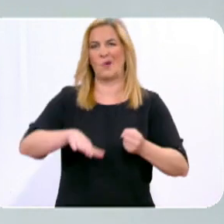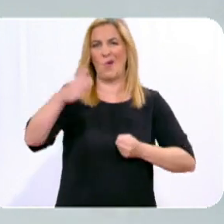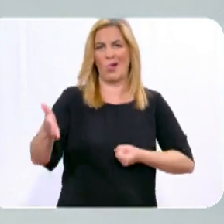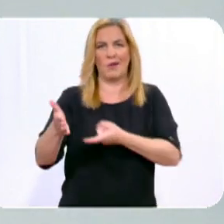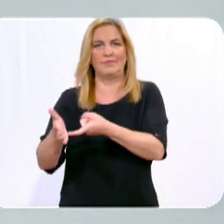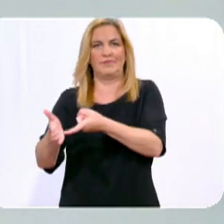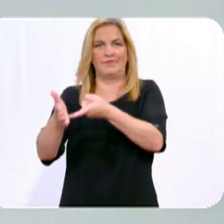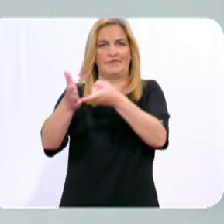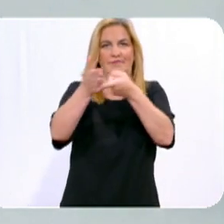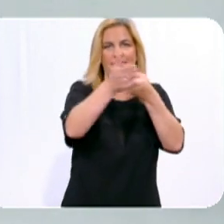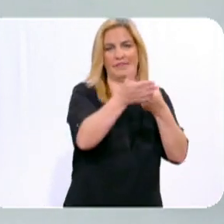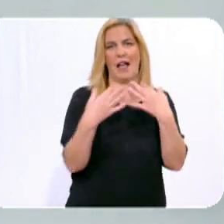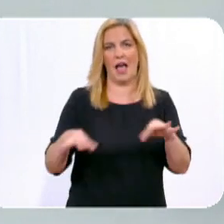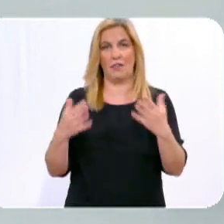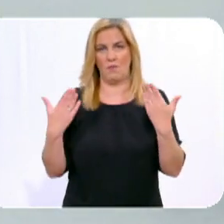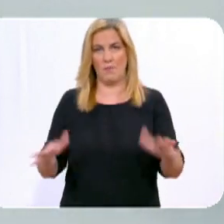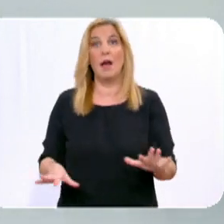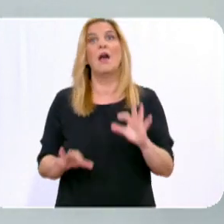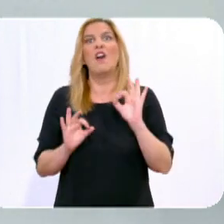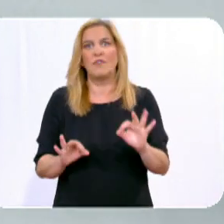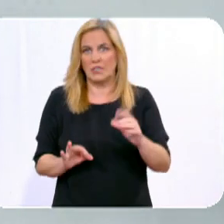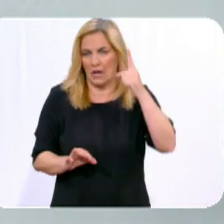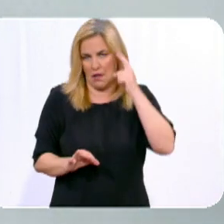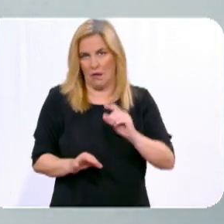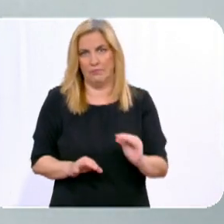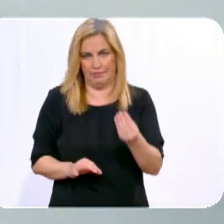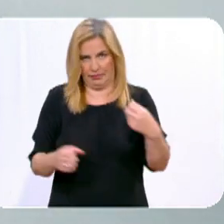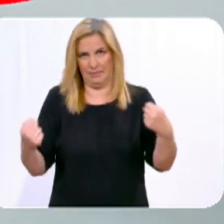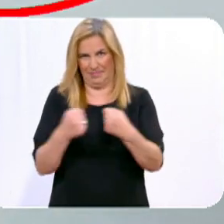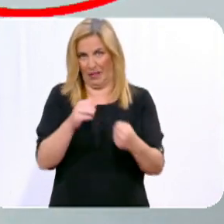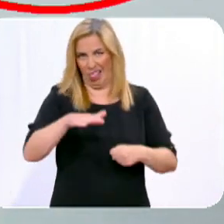προκλήθηκαν ουρές χιλιόμετρων, αποκαταστάθηκε σταδιακά και αυτή τη στιγμή δεν υπάρχει κάποιο πρόβλημα.